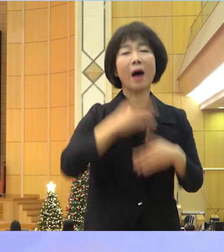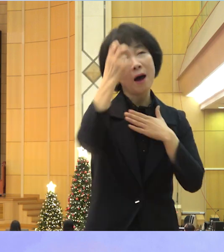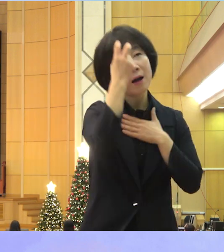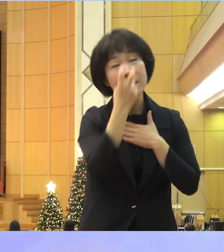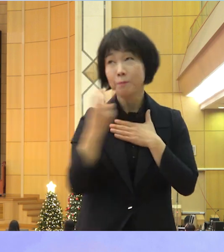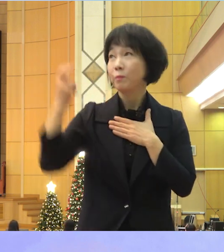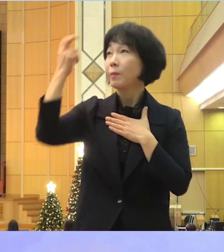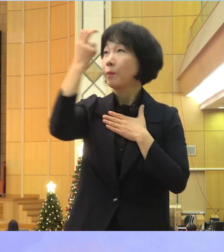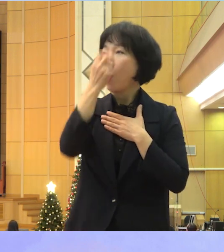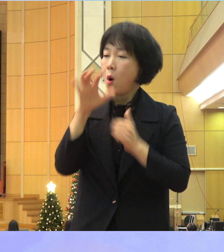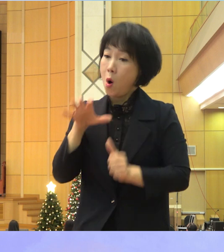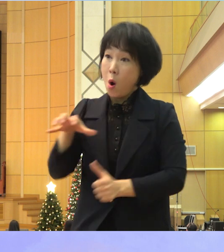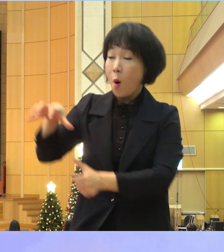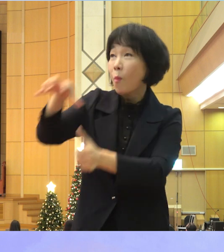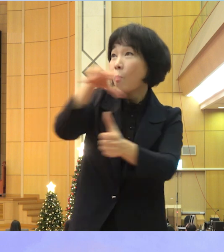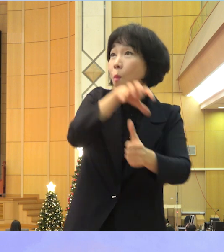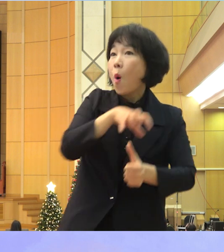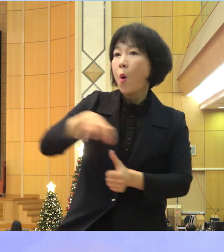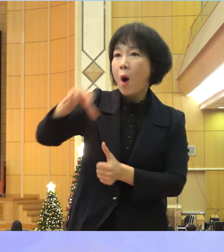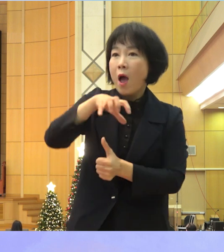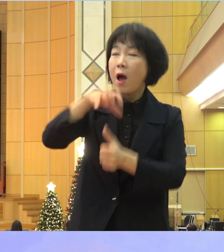풍랑일 때 날